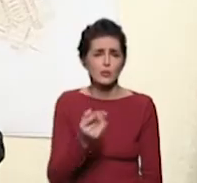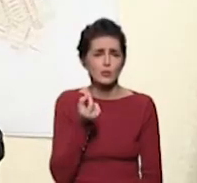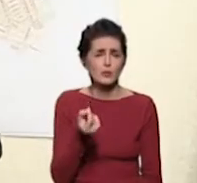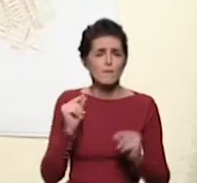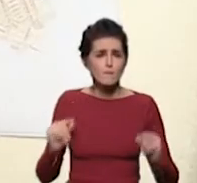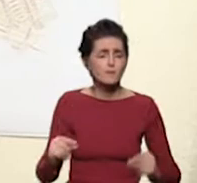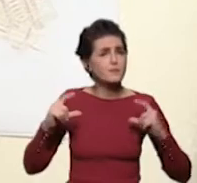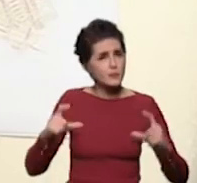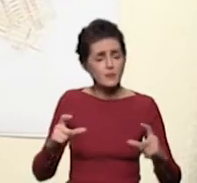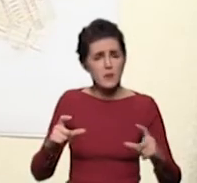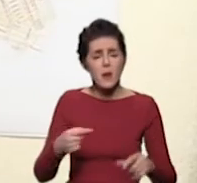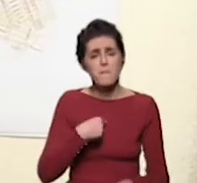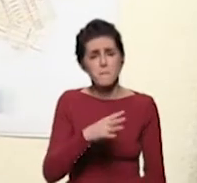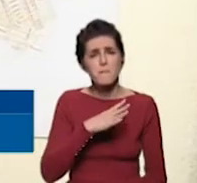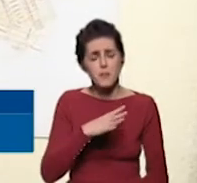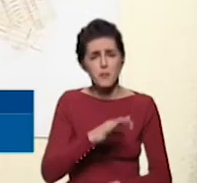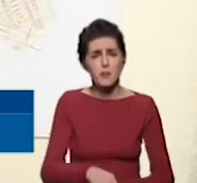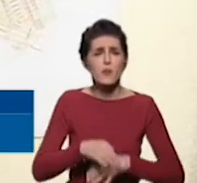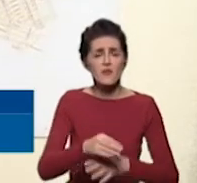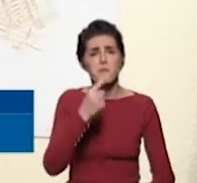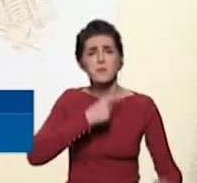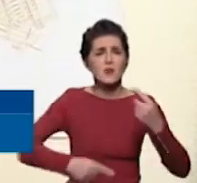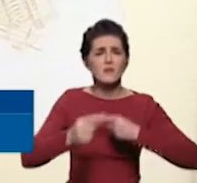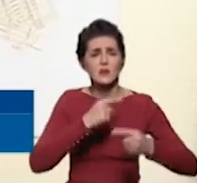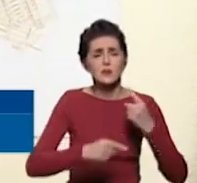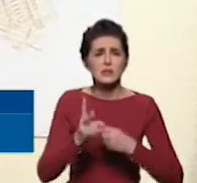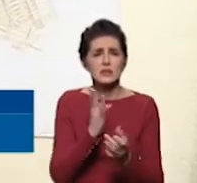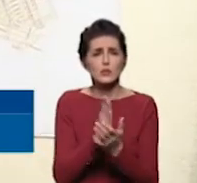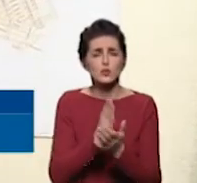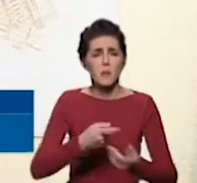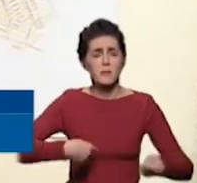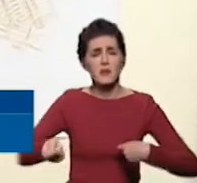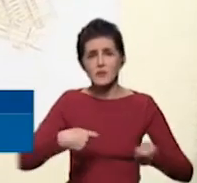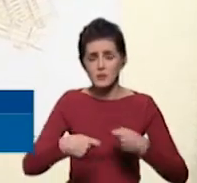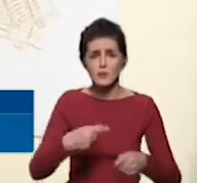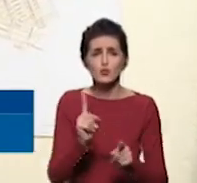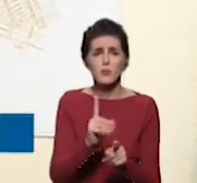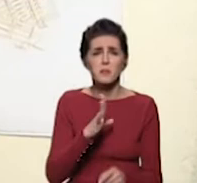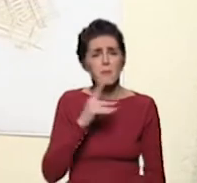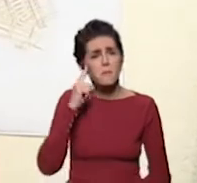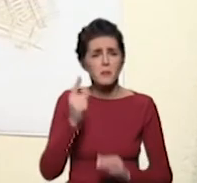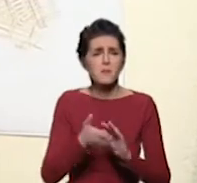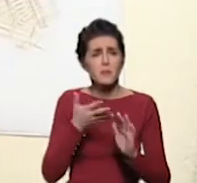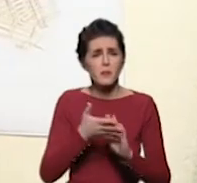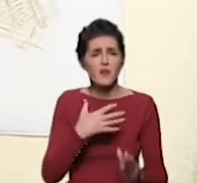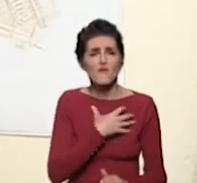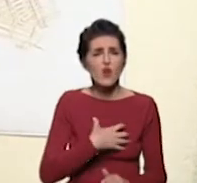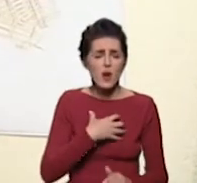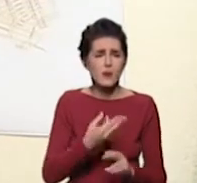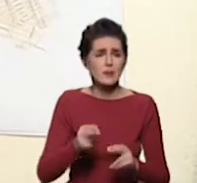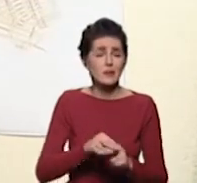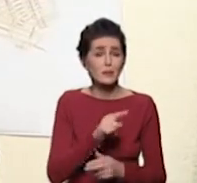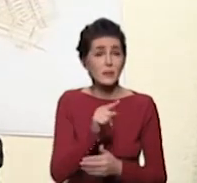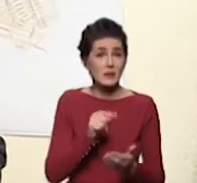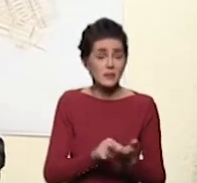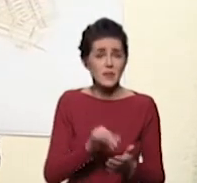Ми провели перемовини з існуючими перевізниками для того, щоб вони зрозуміли важливість цього питання